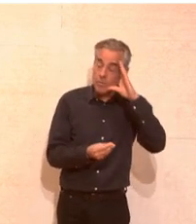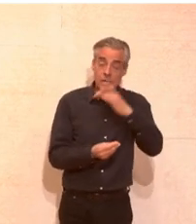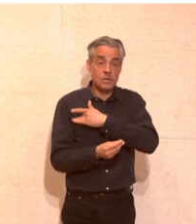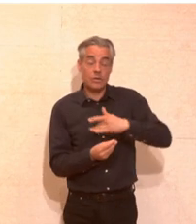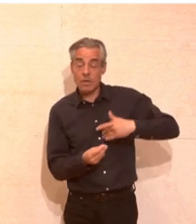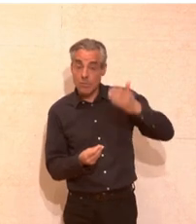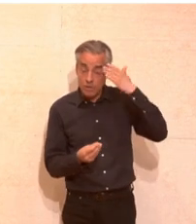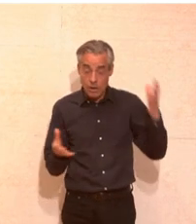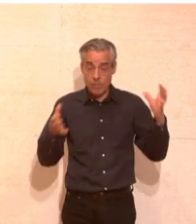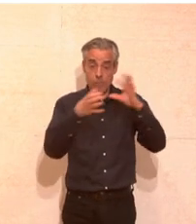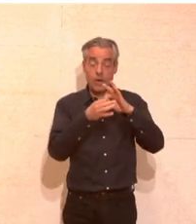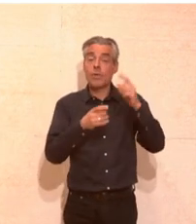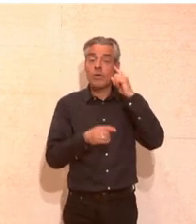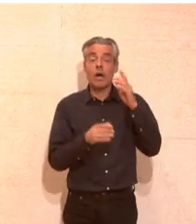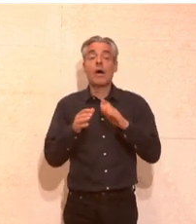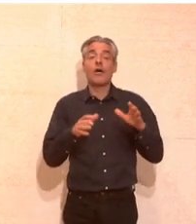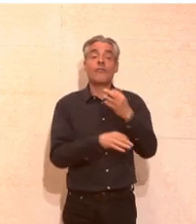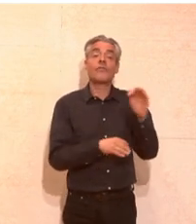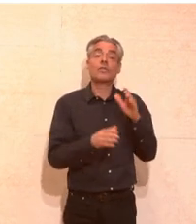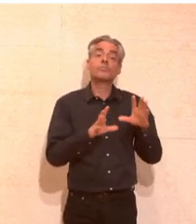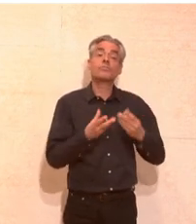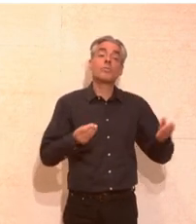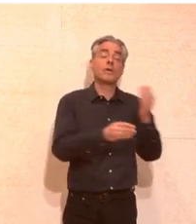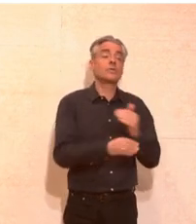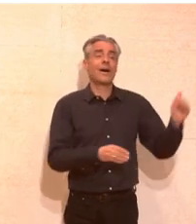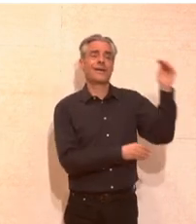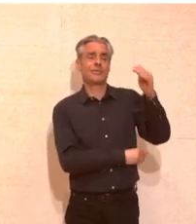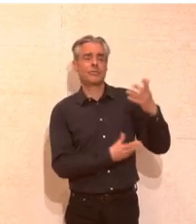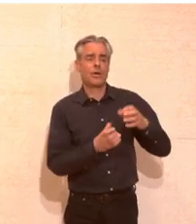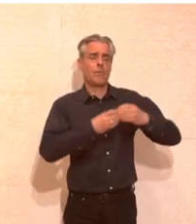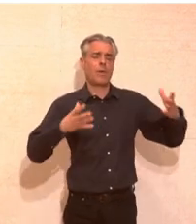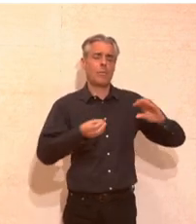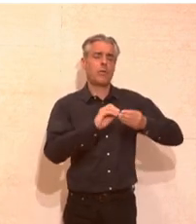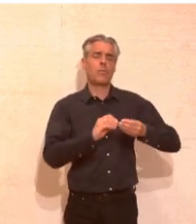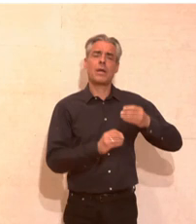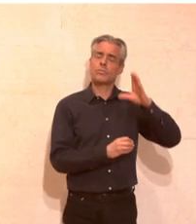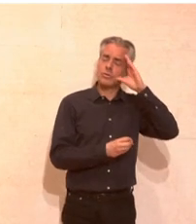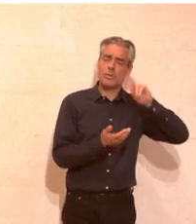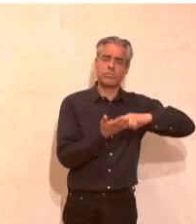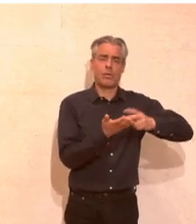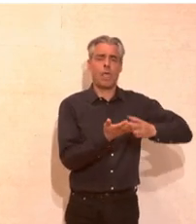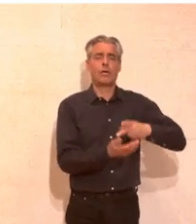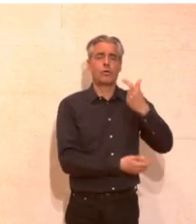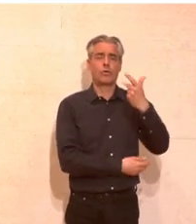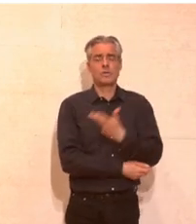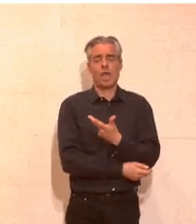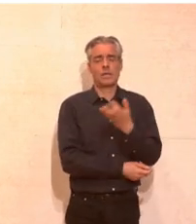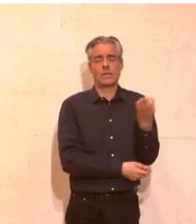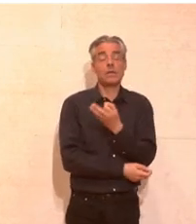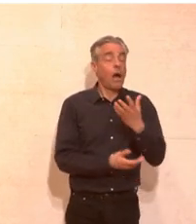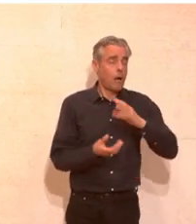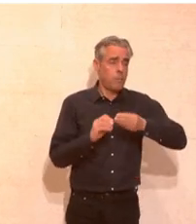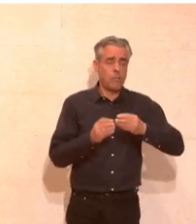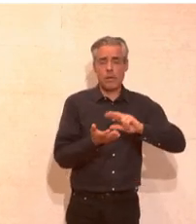si on regarde ça d'abord en population adulte française, il y a une prévalence massive des troubles du sommeil. 2/3 des adultes français disaient avoir des